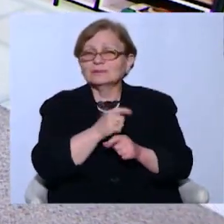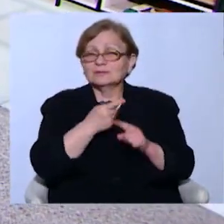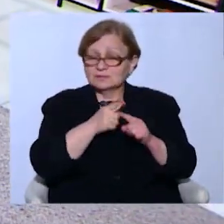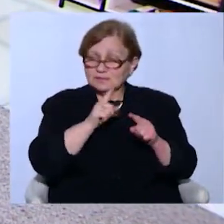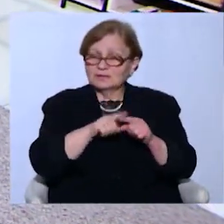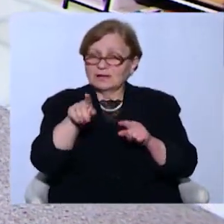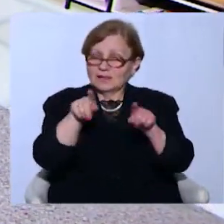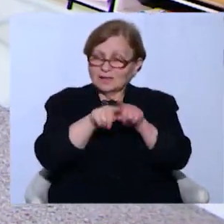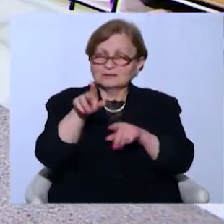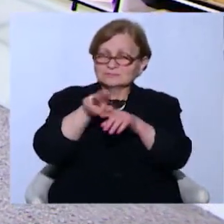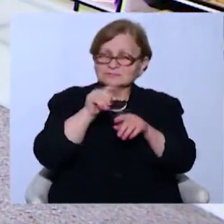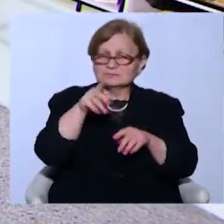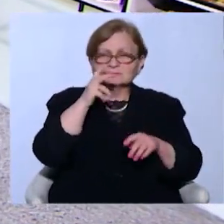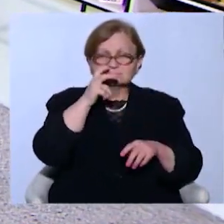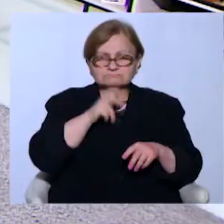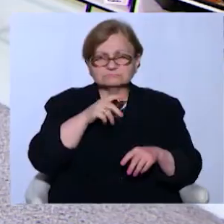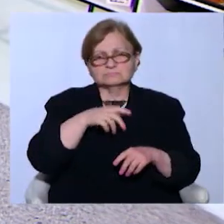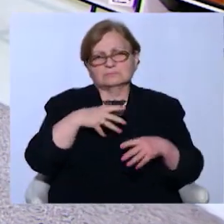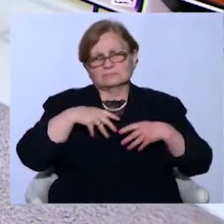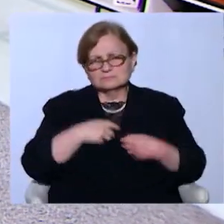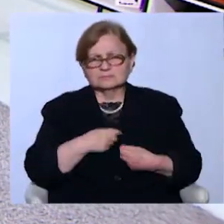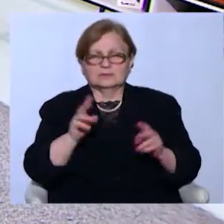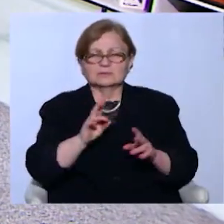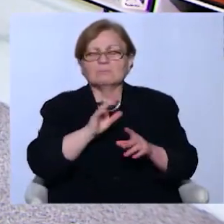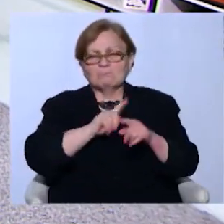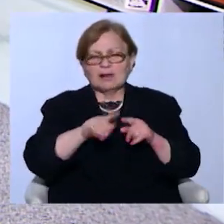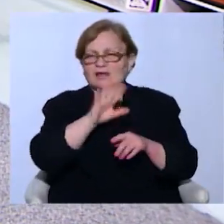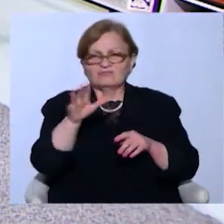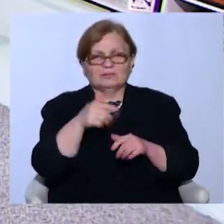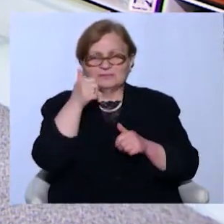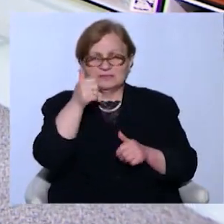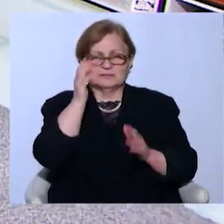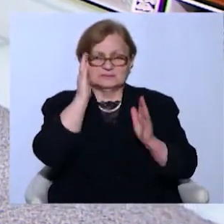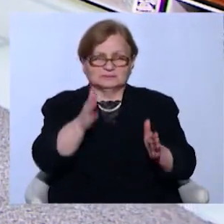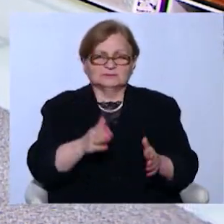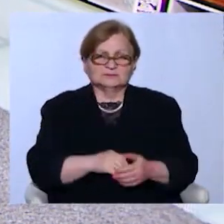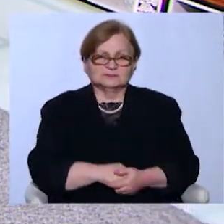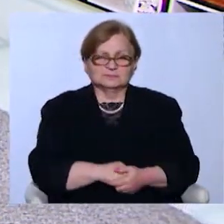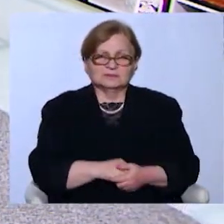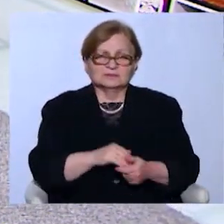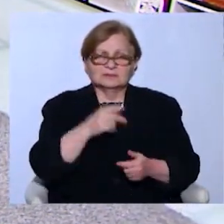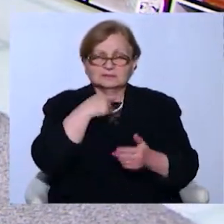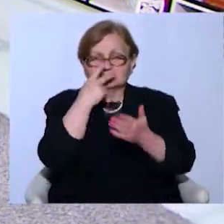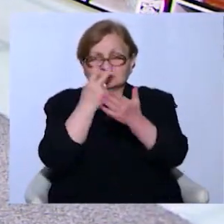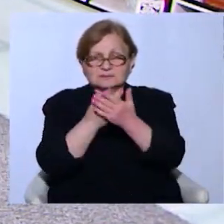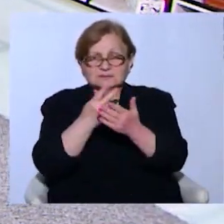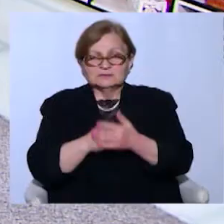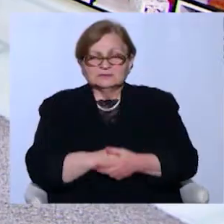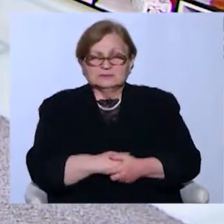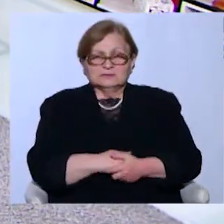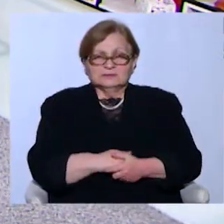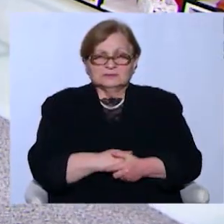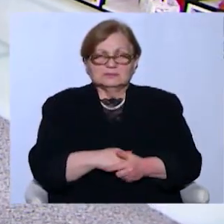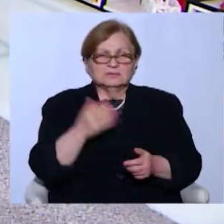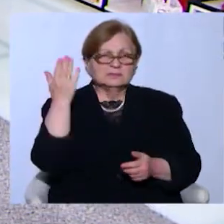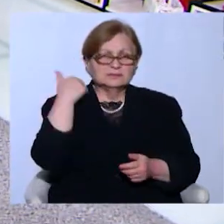დაკარგო ცხოვრებაში ოპტიმიზმი და ყველაფერი ძალიან კარგად იქნება ძალიან მალე. ეხლა დაუბრუნდეთ ჩვენს მაჩვენებლიან ფუნქციებს.